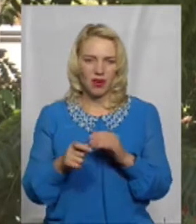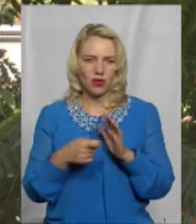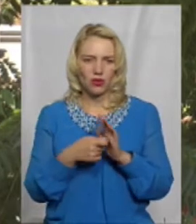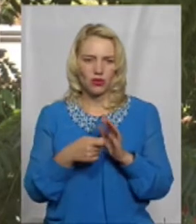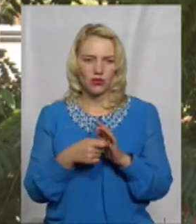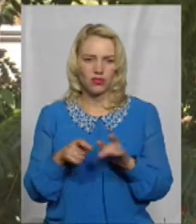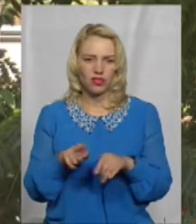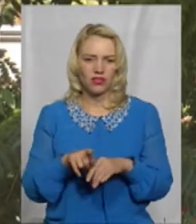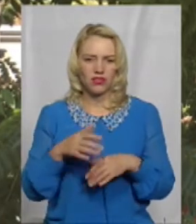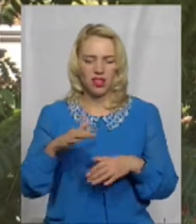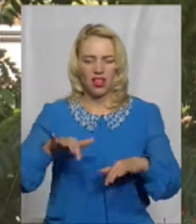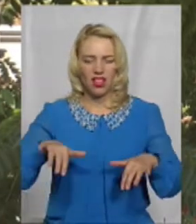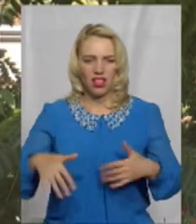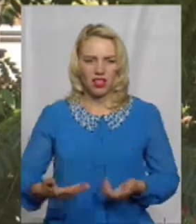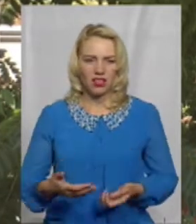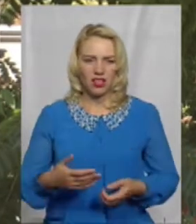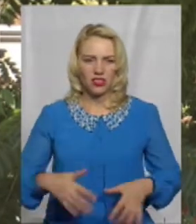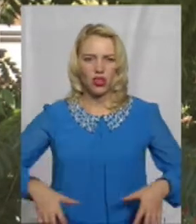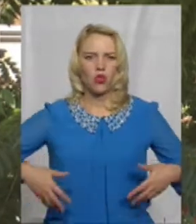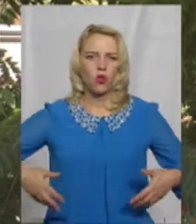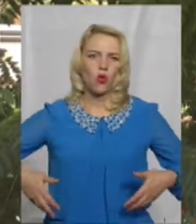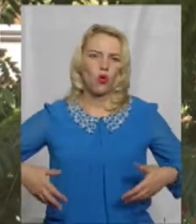настільки ледачі, толсті і красиві, що